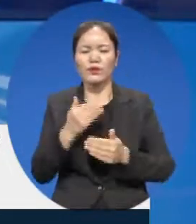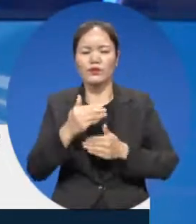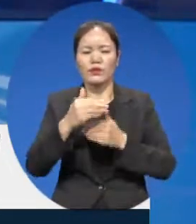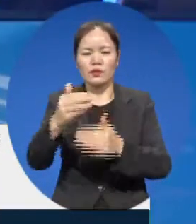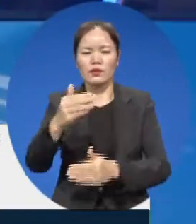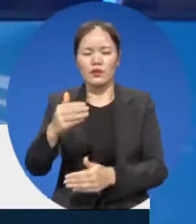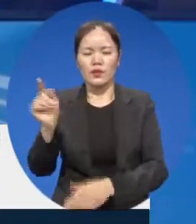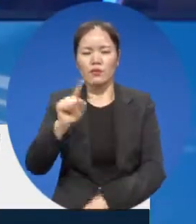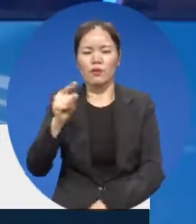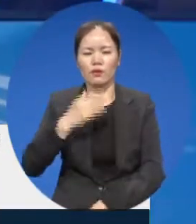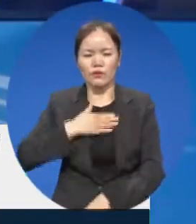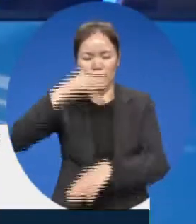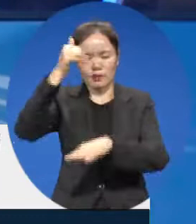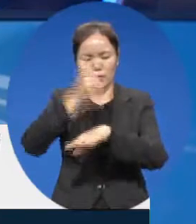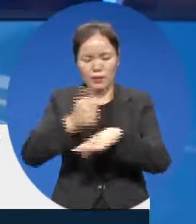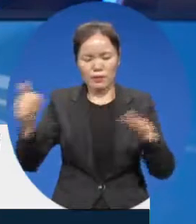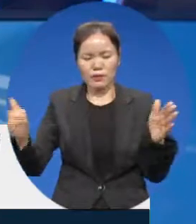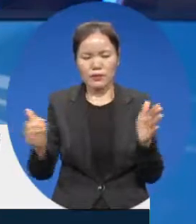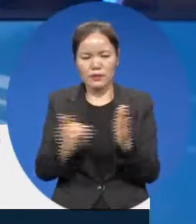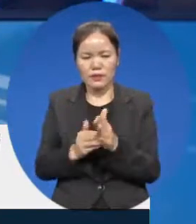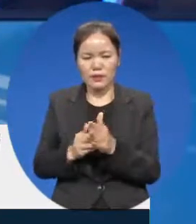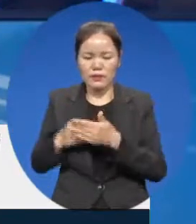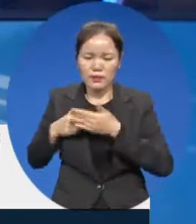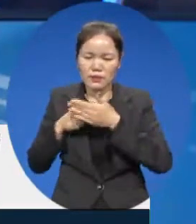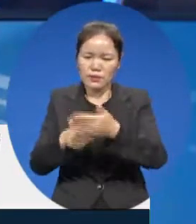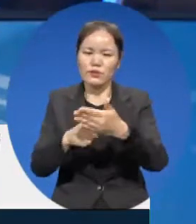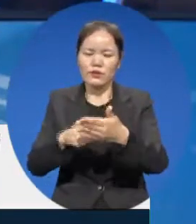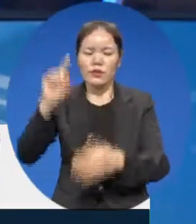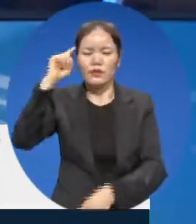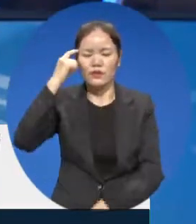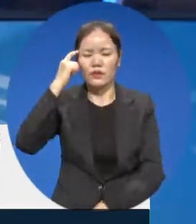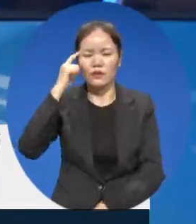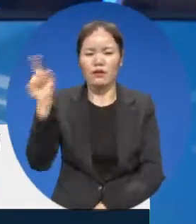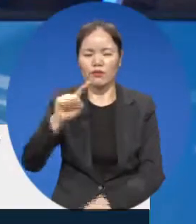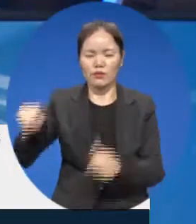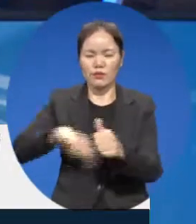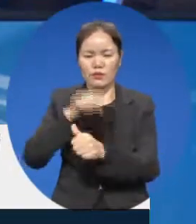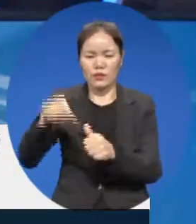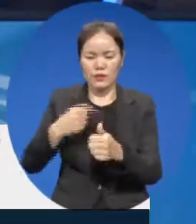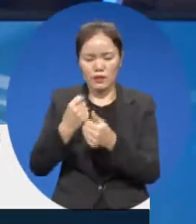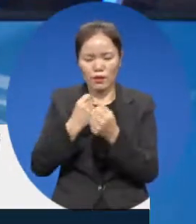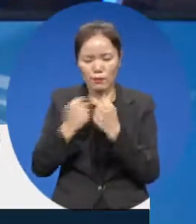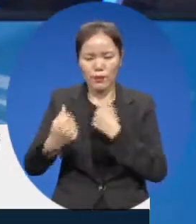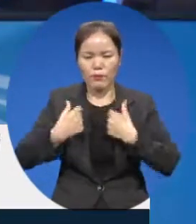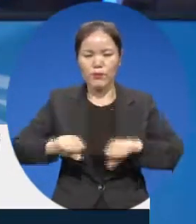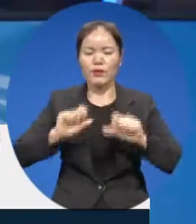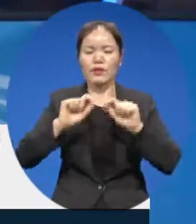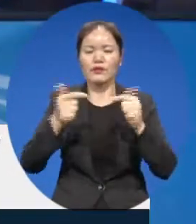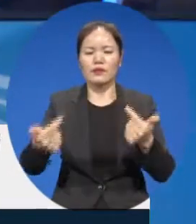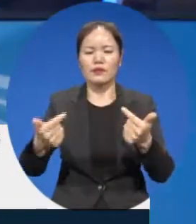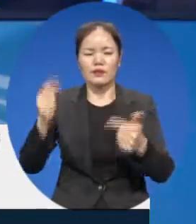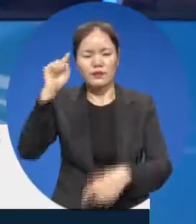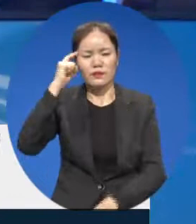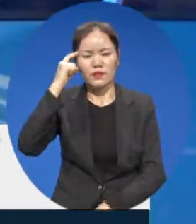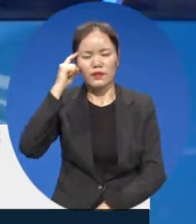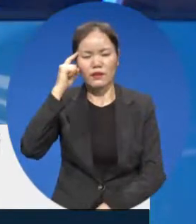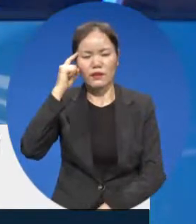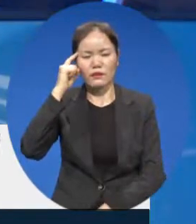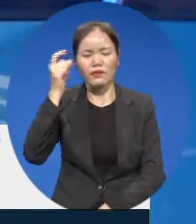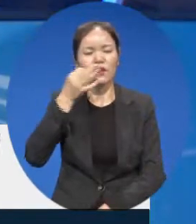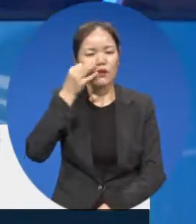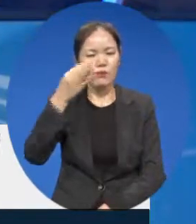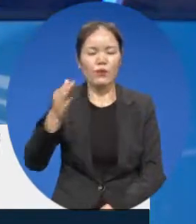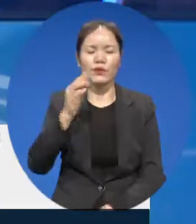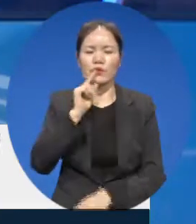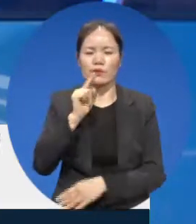끝까지 끝내 끝까지 추진해 나갈 것이고 어떤 상황이 와도 물러서지 않을 것이다 의미를 명확하게 보여주는 그런 말이 없고 그런 태도